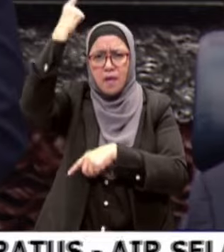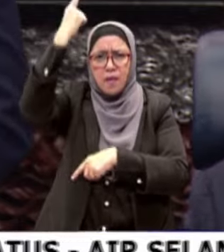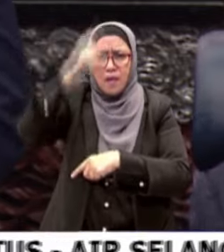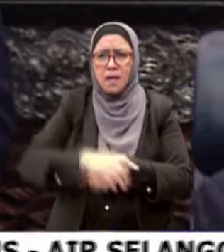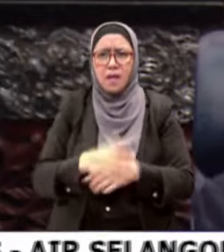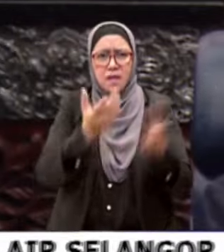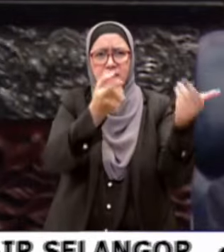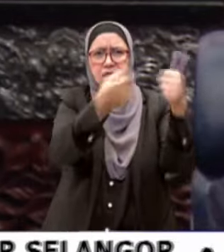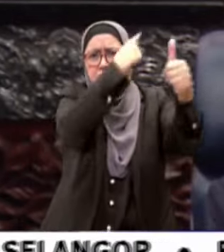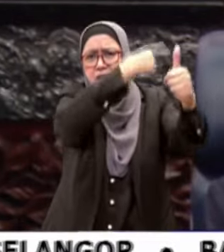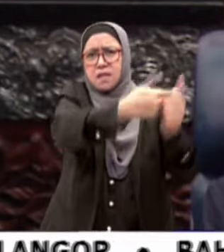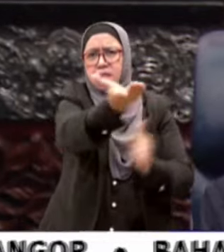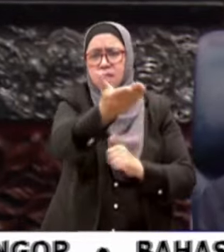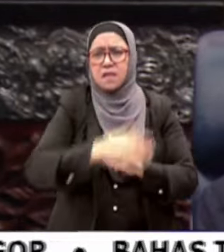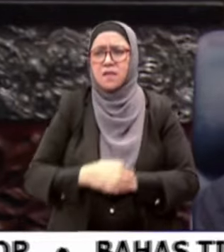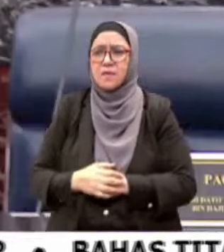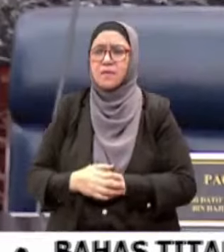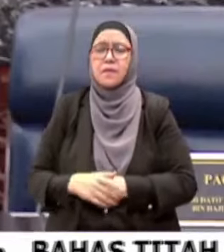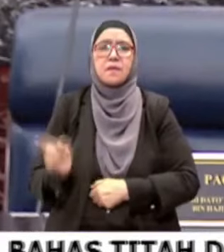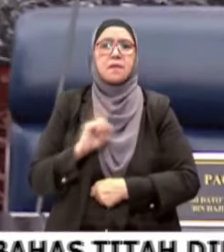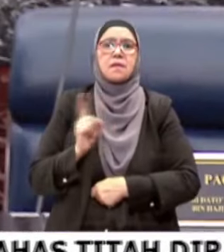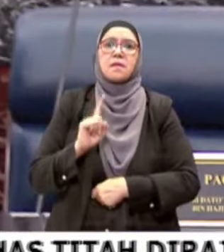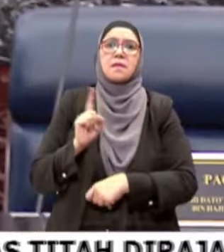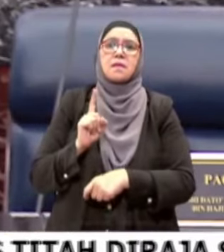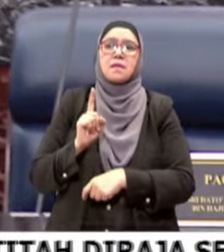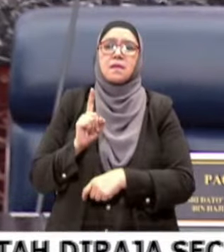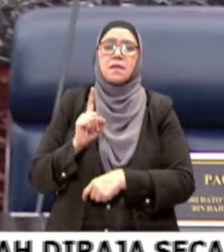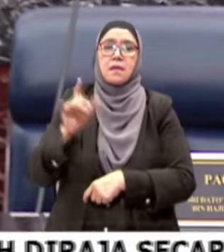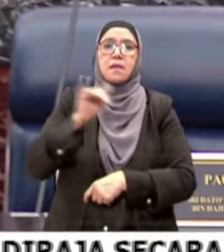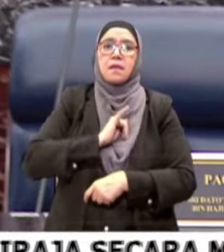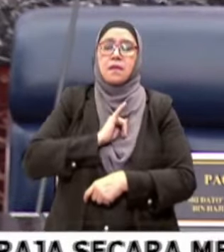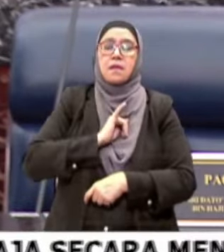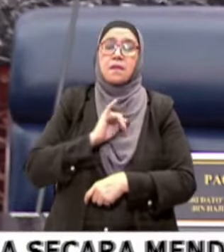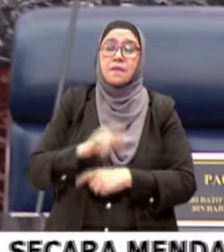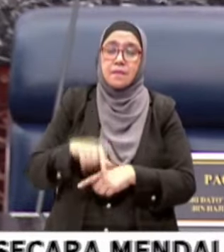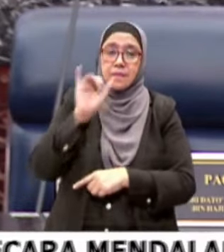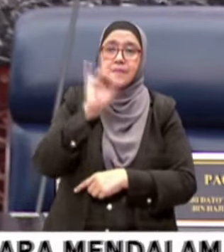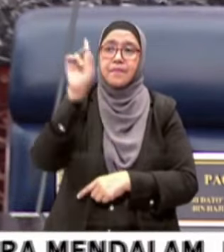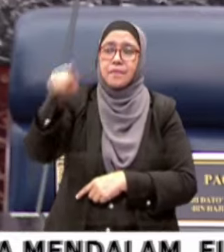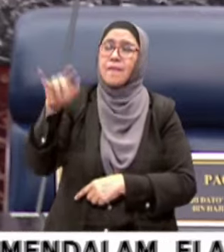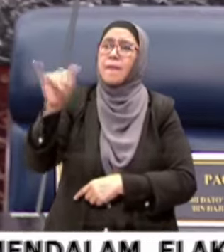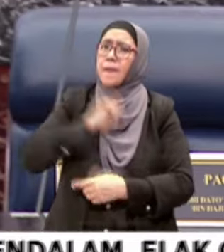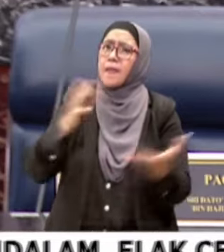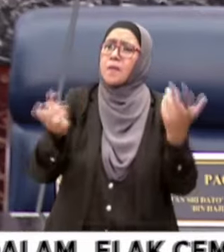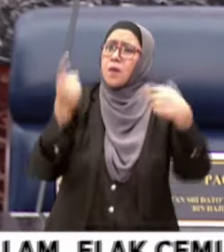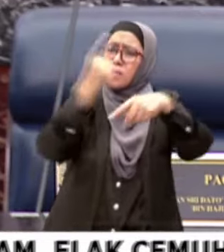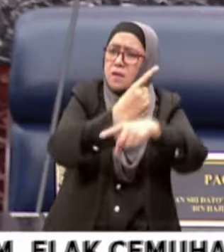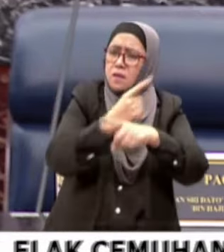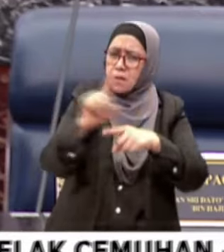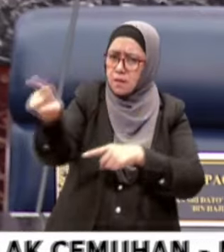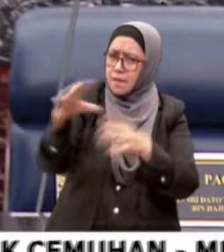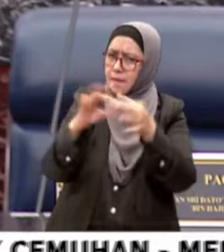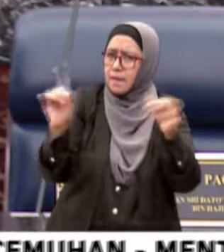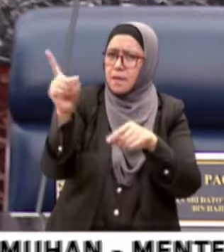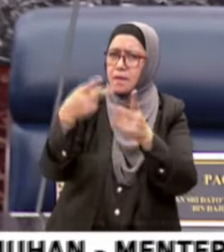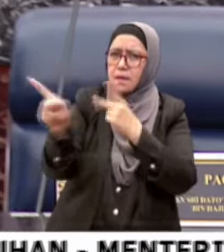ekonomi Saya saya enggak nah perempuan saya betulkan cuma saya kata